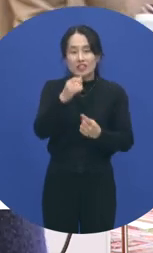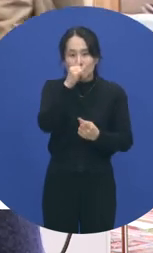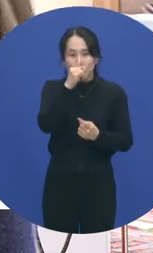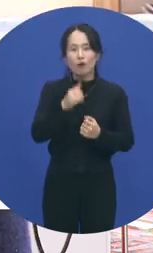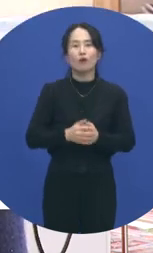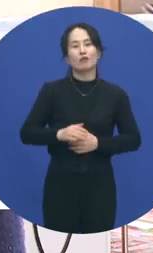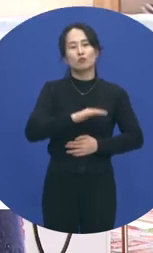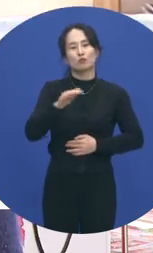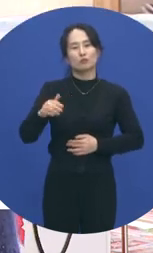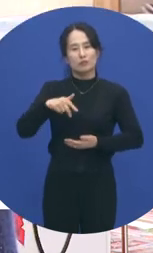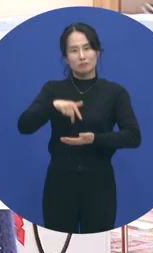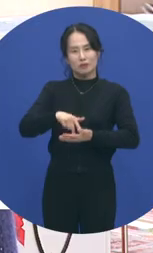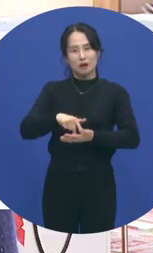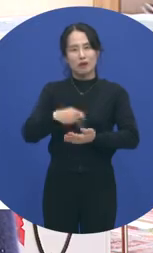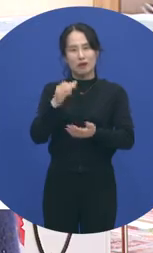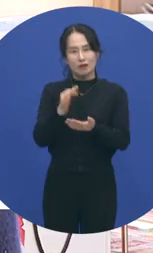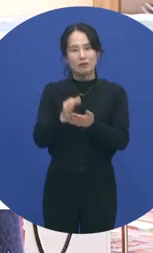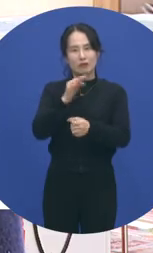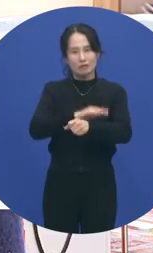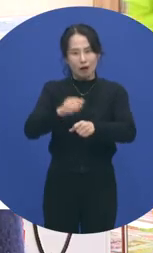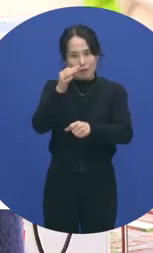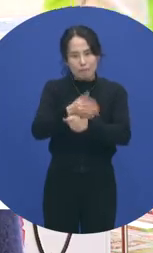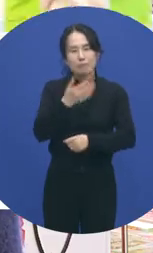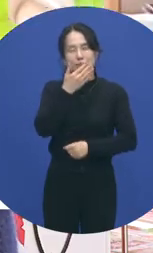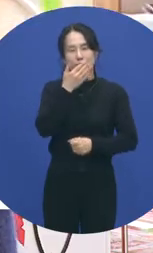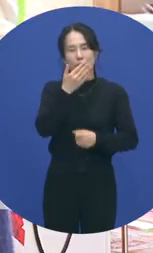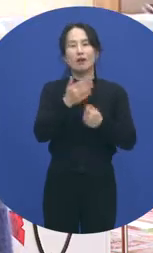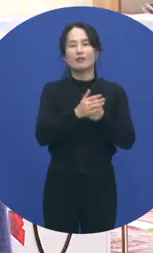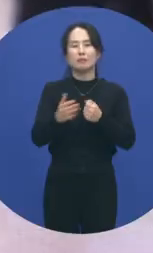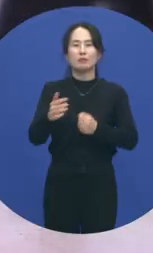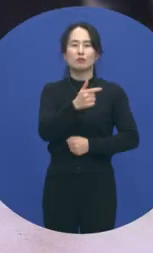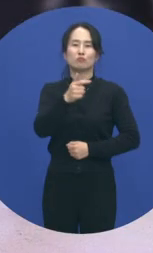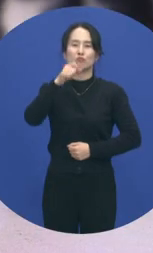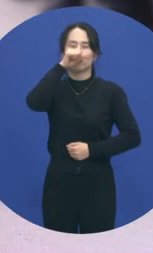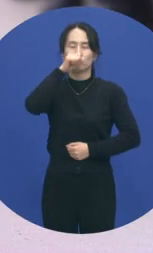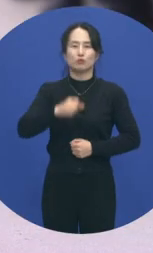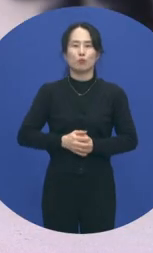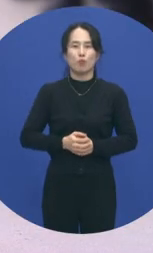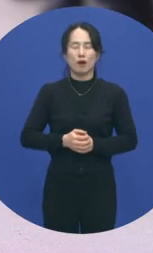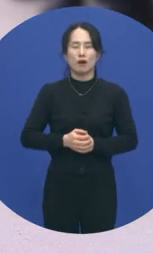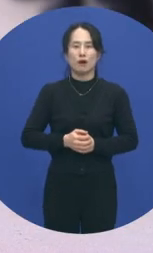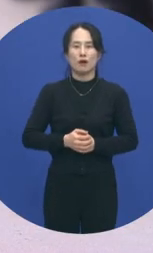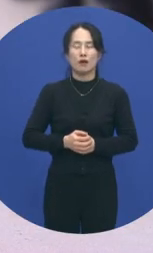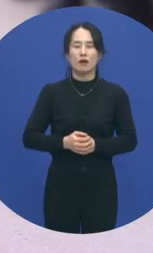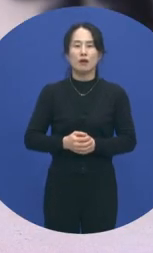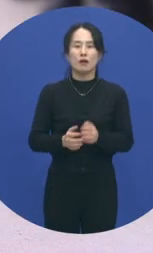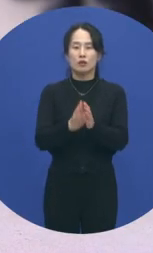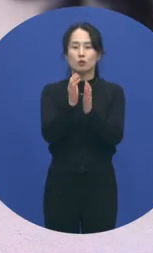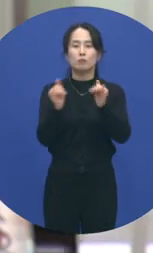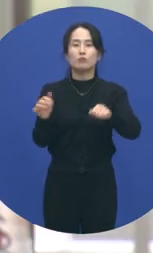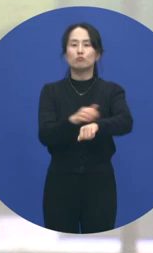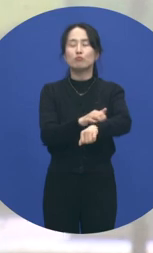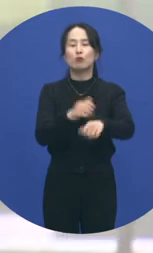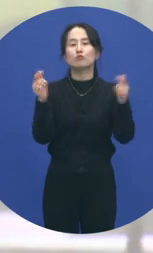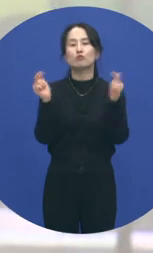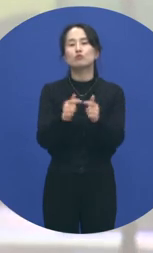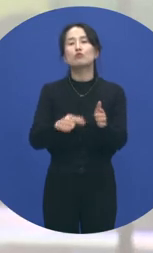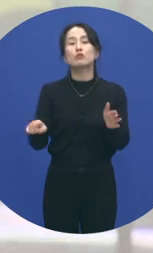할인을 하기 때문에 저희들이 굉장히 싸게 잘 살 수 있어 너무 좋아요. 연휴 기간 아픈 도민들이 불편하지